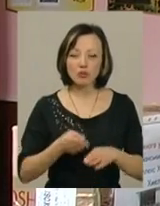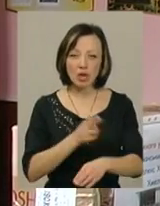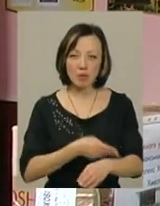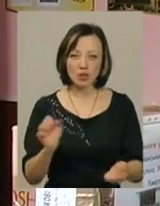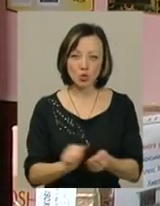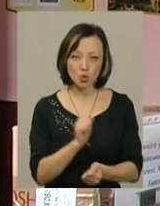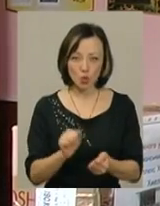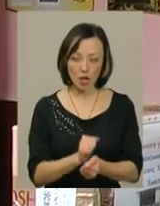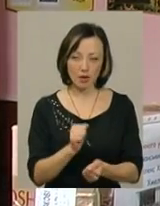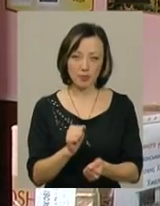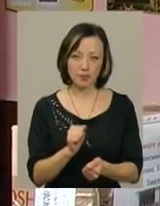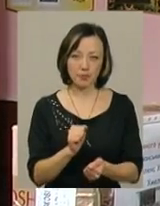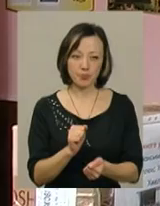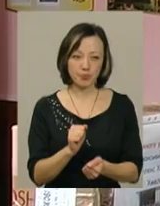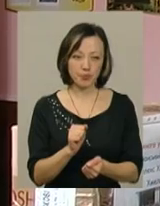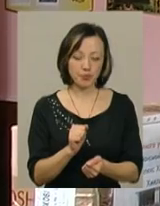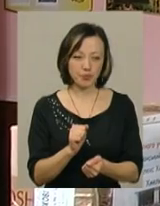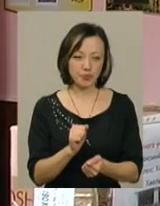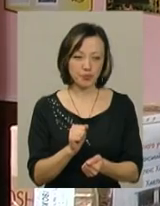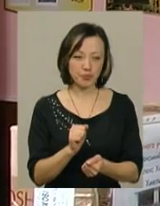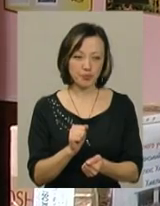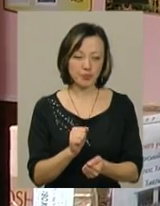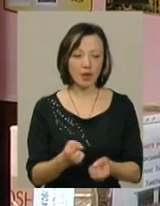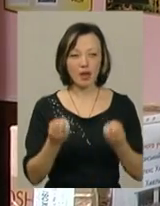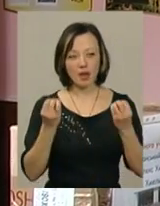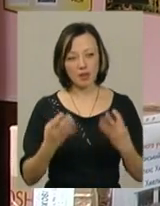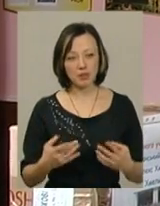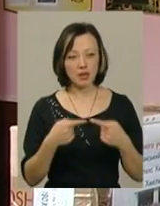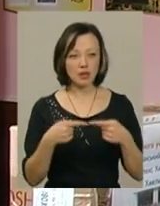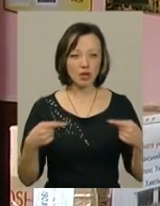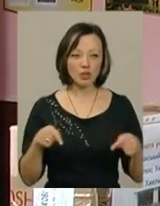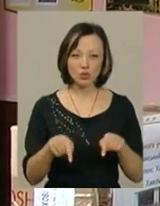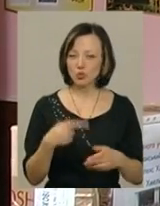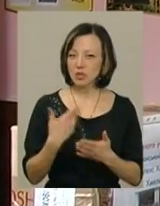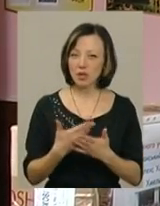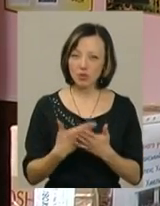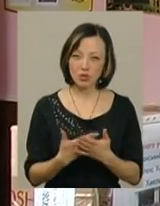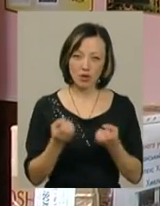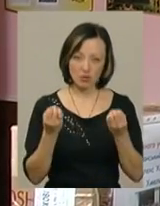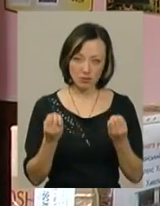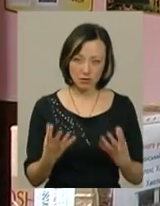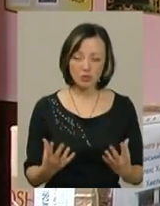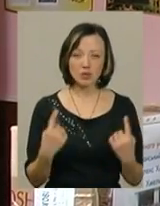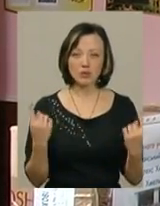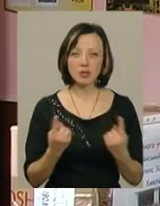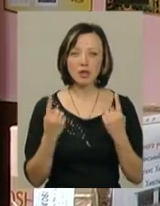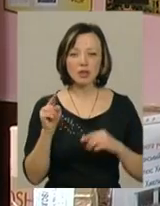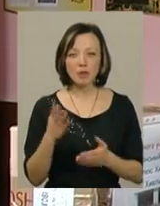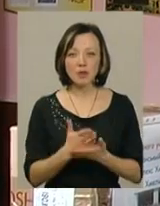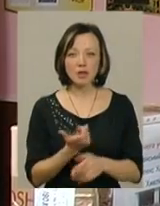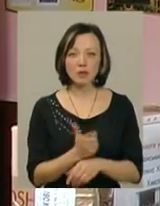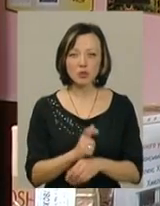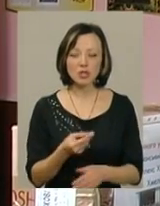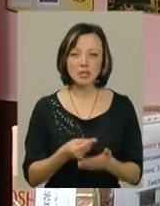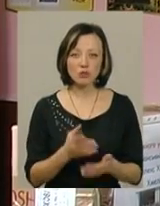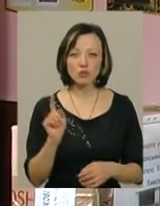сухі. Тобто елементарні речі, які тут здаються елементарними, там є в найбільшій